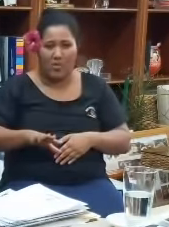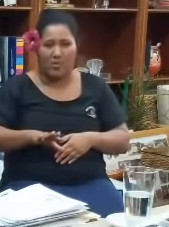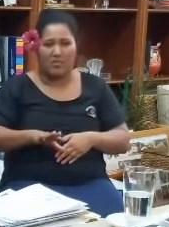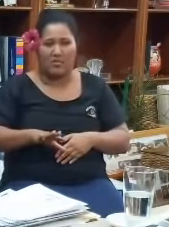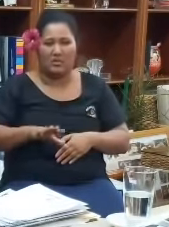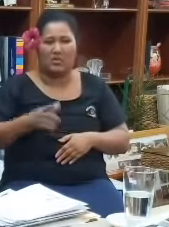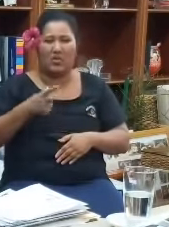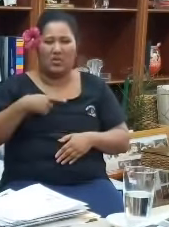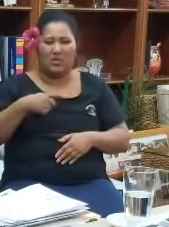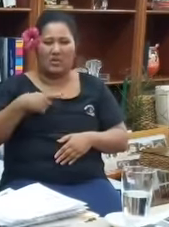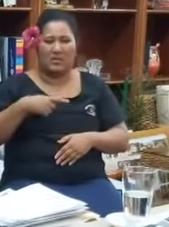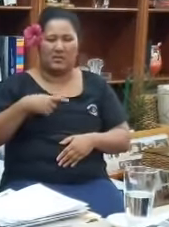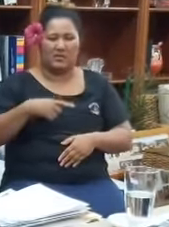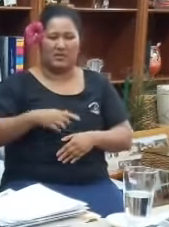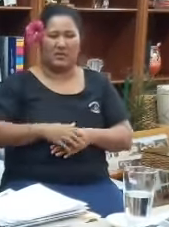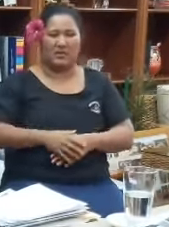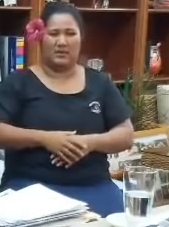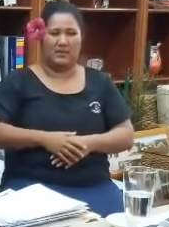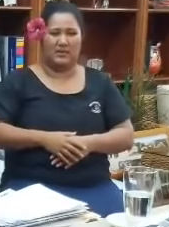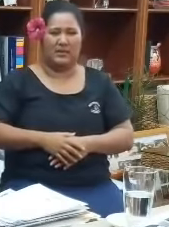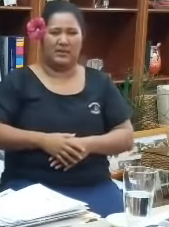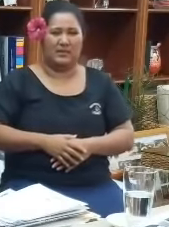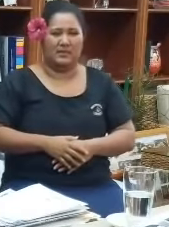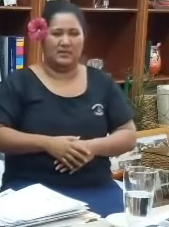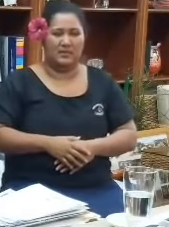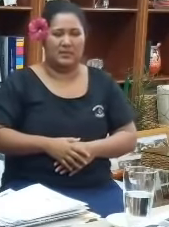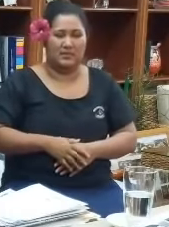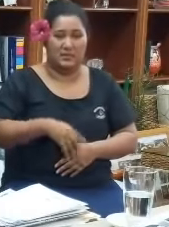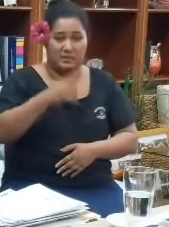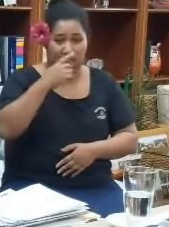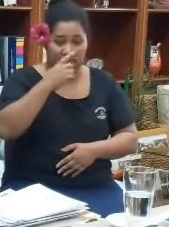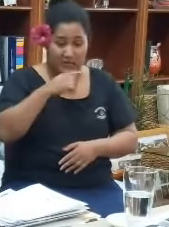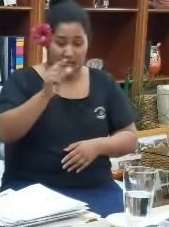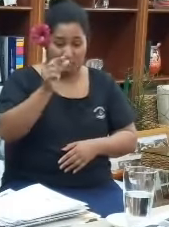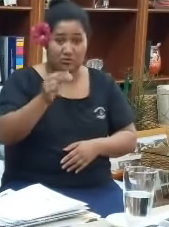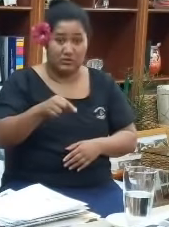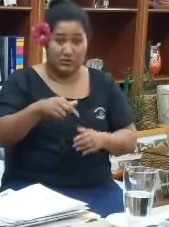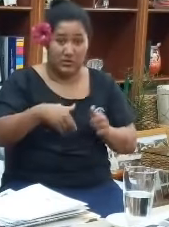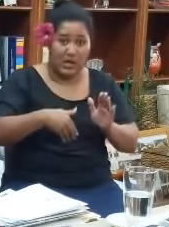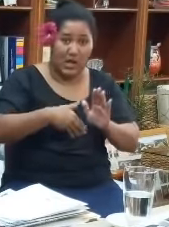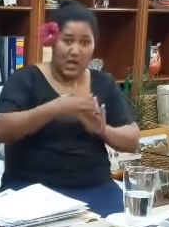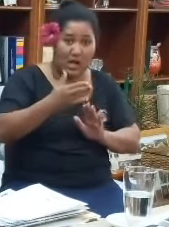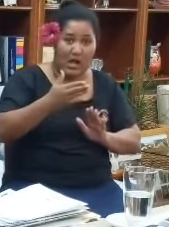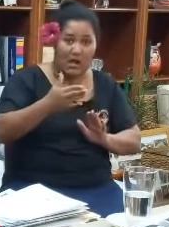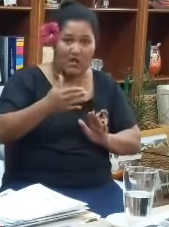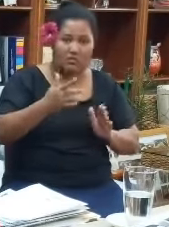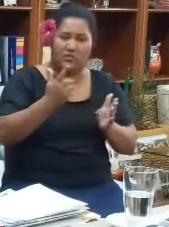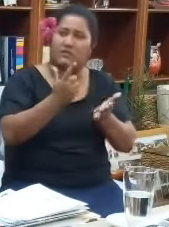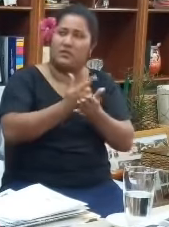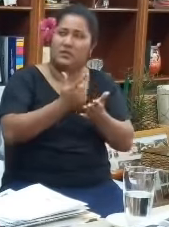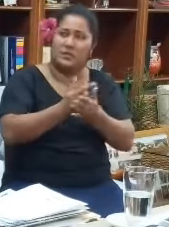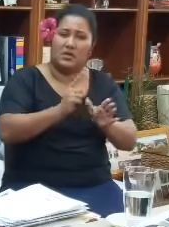Al melare na lea e algu al walkanga. Wa fia kausanga fa valvale ai.